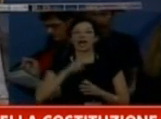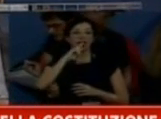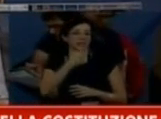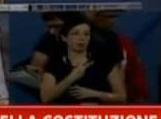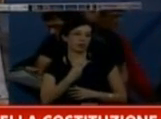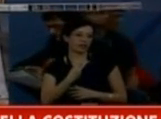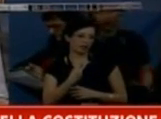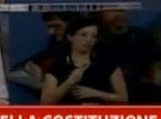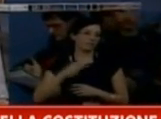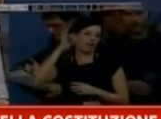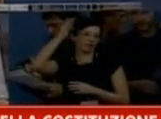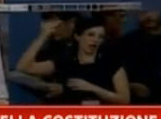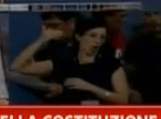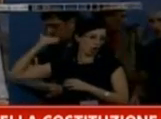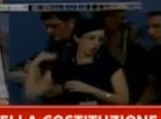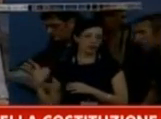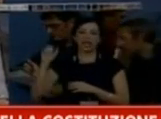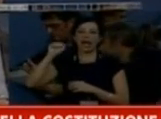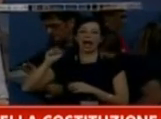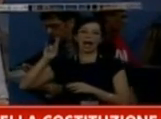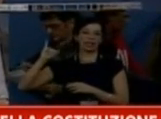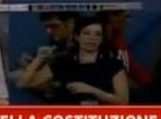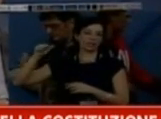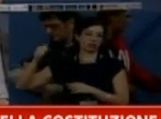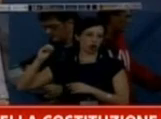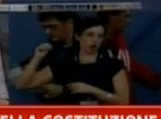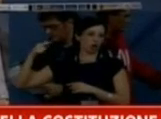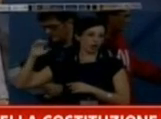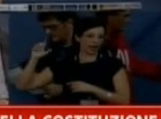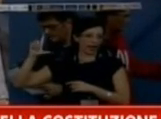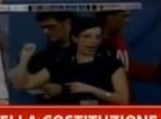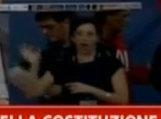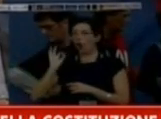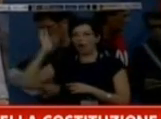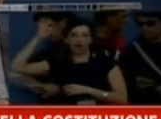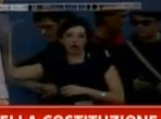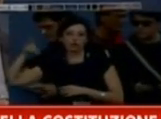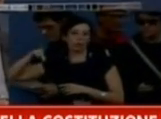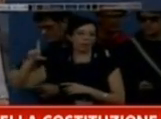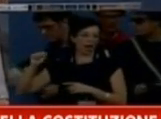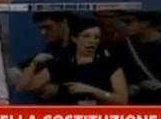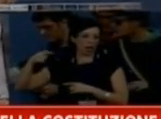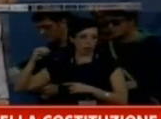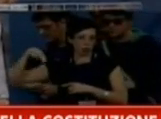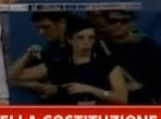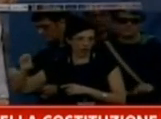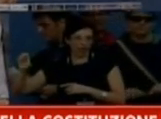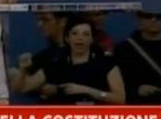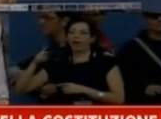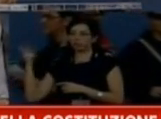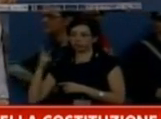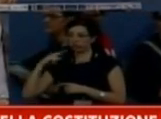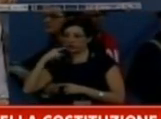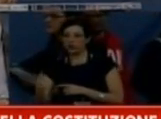Aristotele, Platone, la risposta è che una Costituzione, anche mediocre, se è in mano